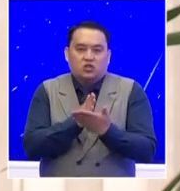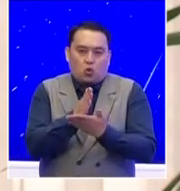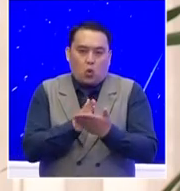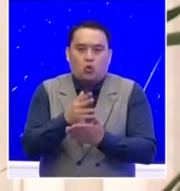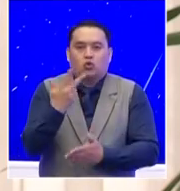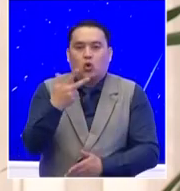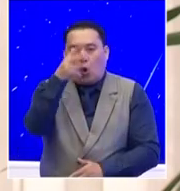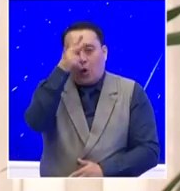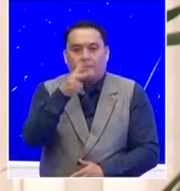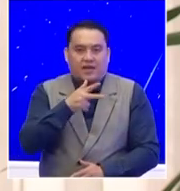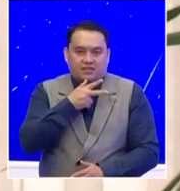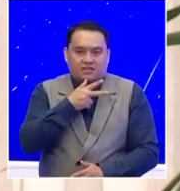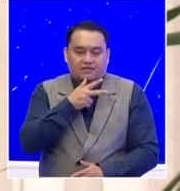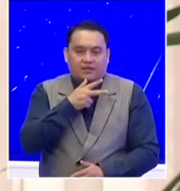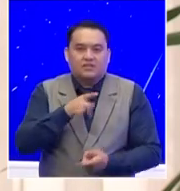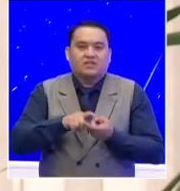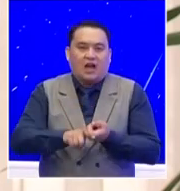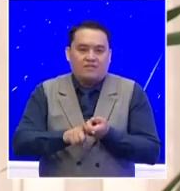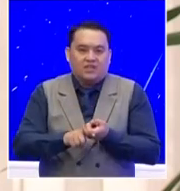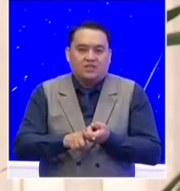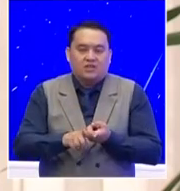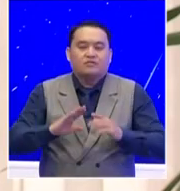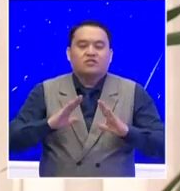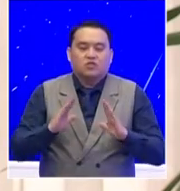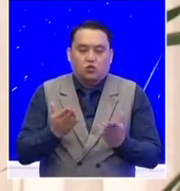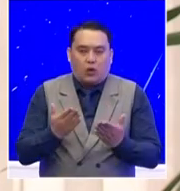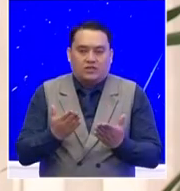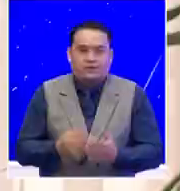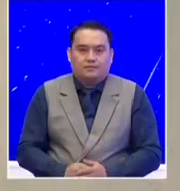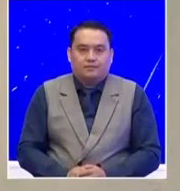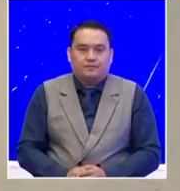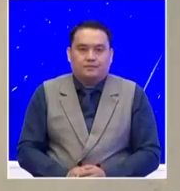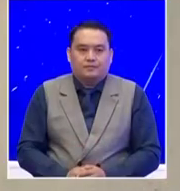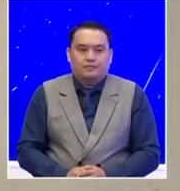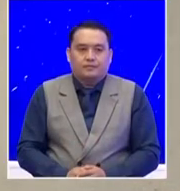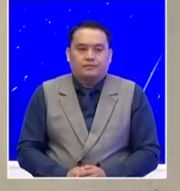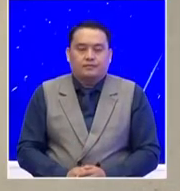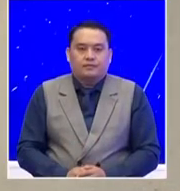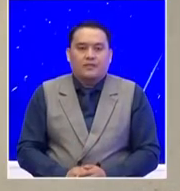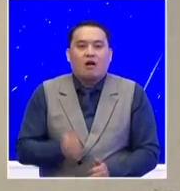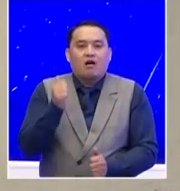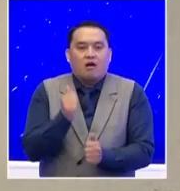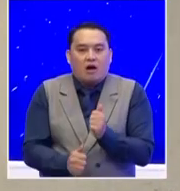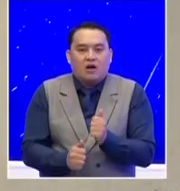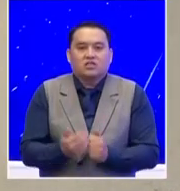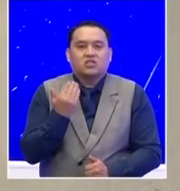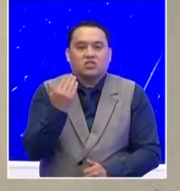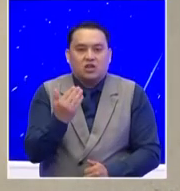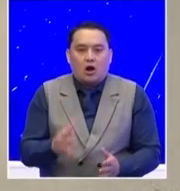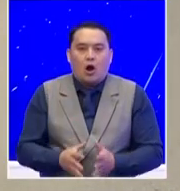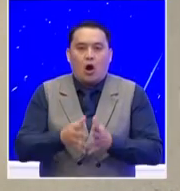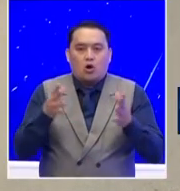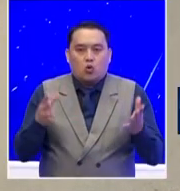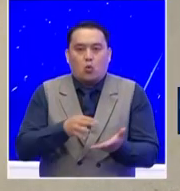до 3 месяцев в зависимости от сложившейся обстановки. Каждый из них имеет огромную